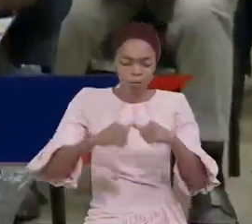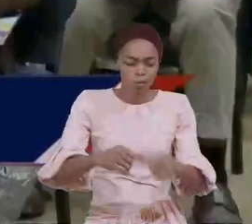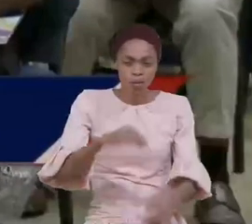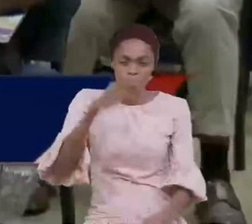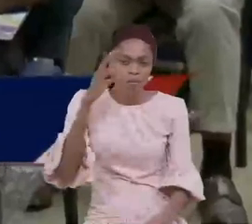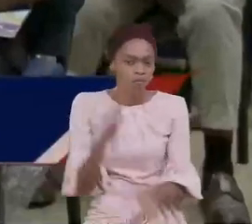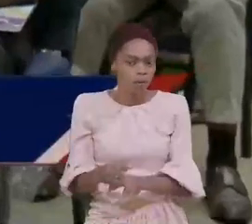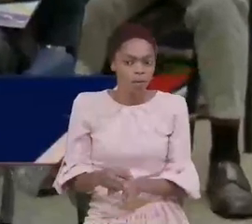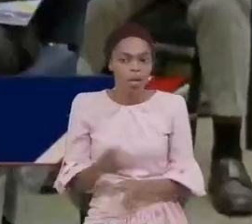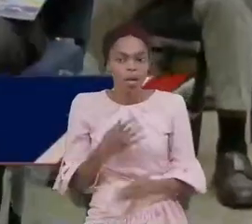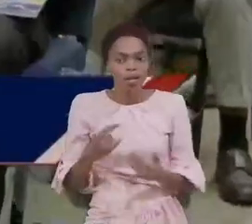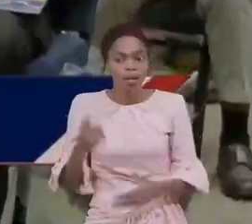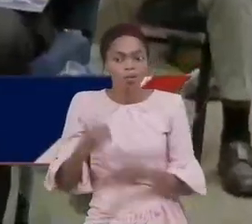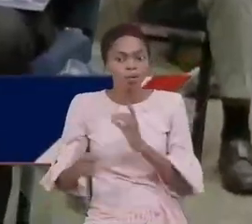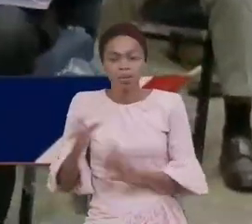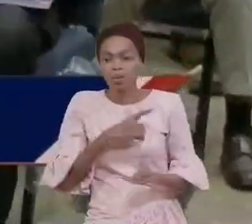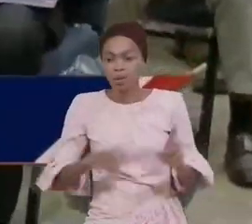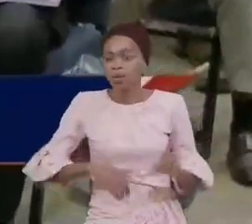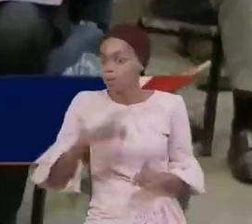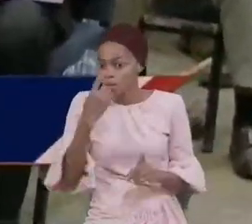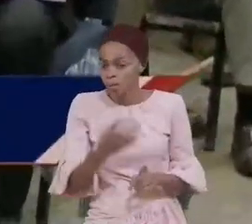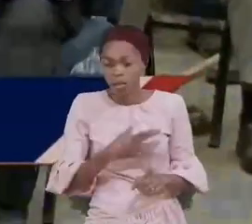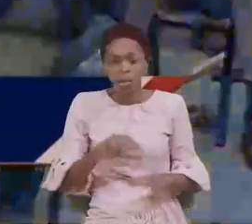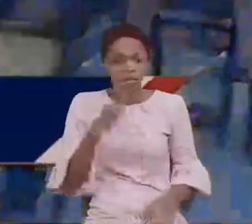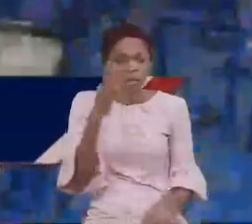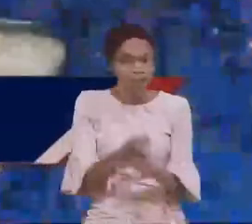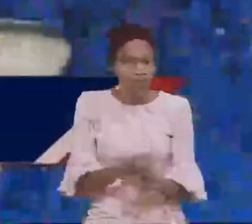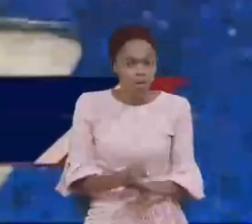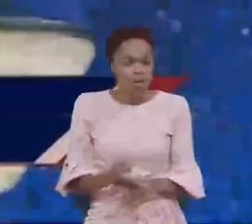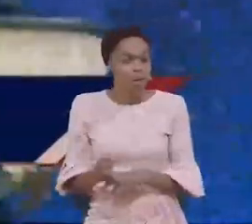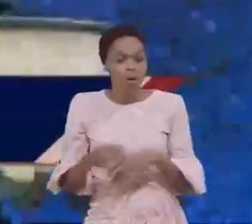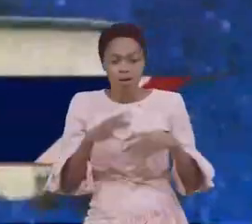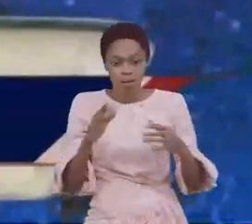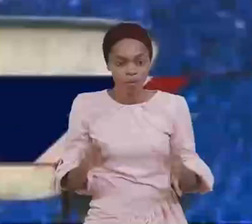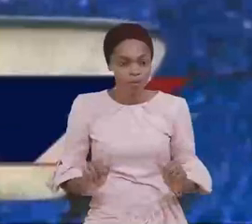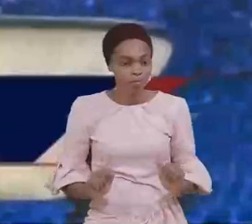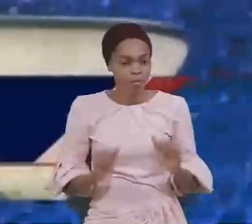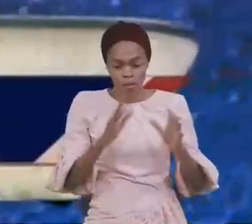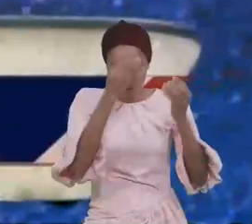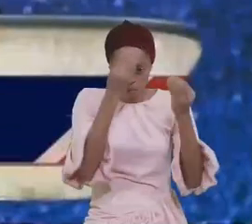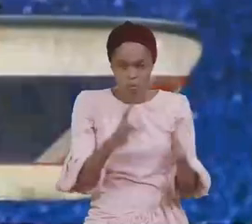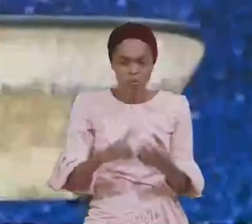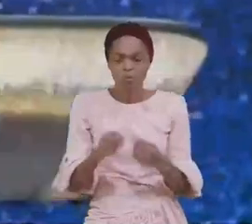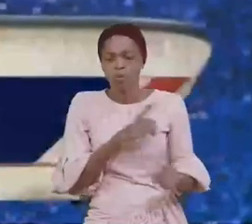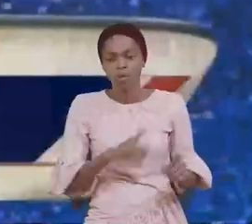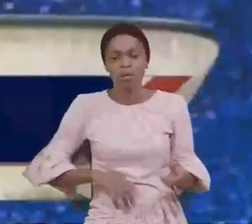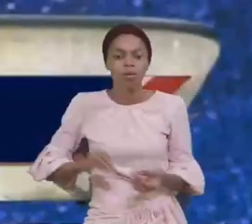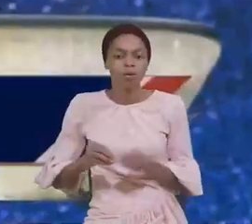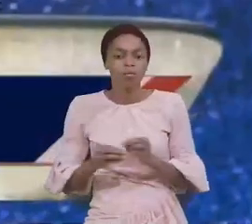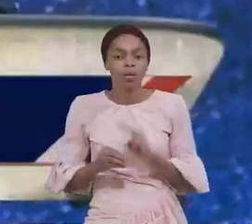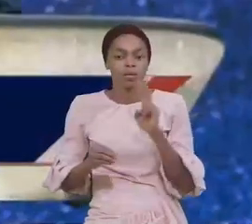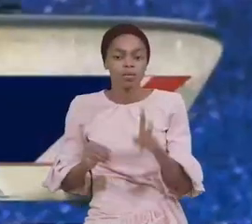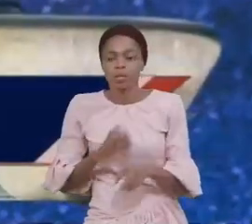dit. Leur foi s'est soumise en obéissance au Seigneur. 2. C'est la